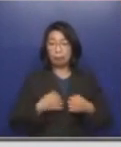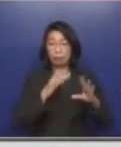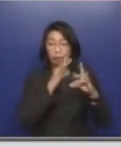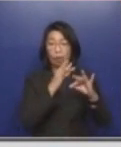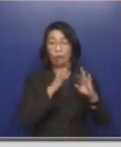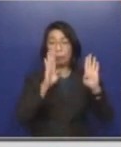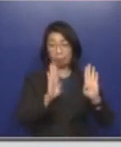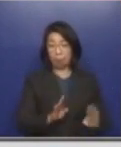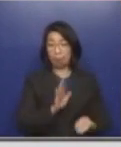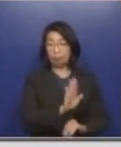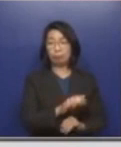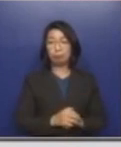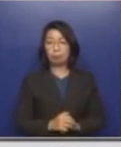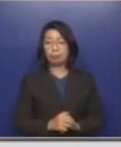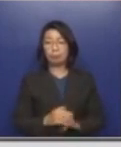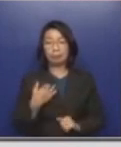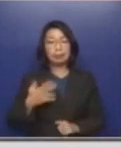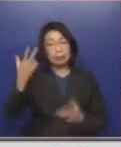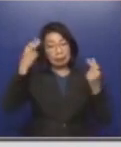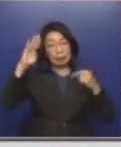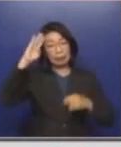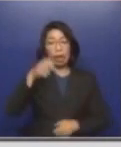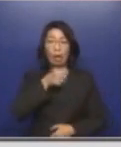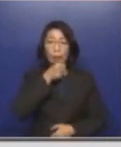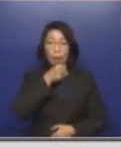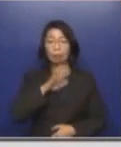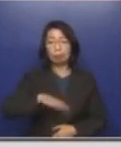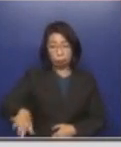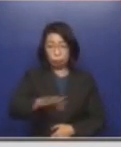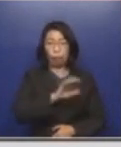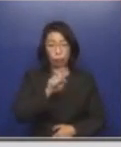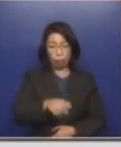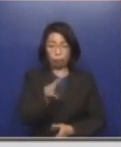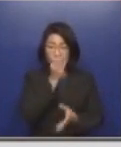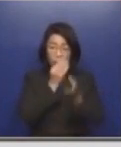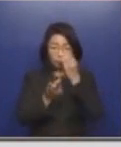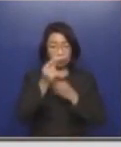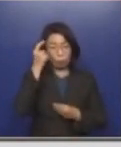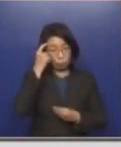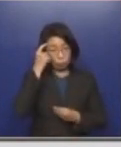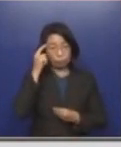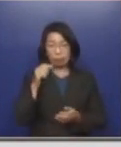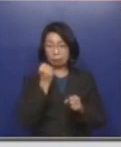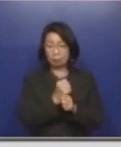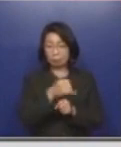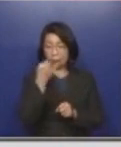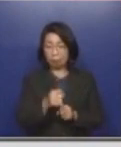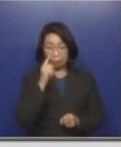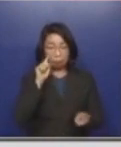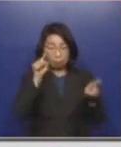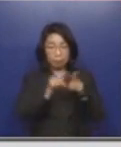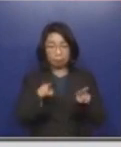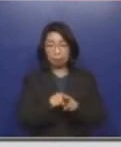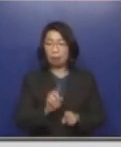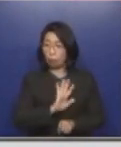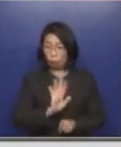องโมเดลท่านไปบอกว่าพวกเราต้องเรียนรู้กันนะจะไม่ให้เกิดความผิดพลาดอย่างนี้อีกนะและ